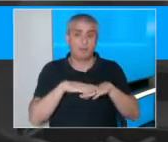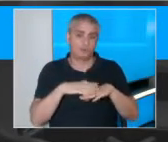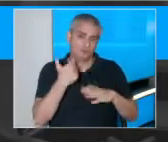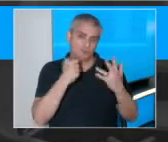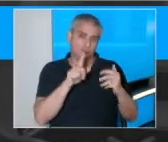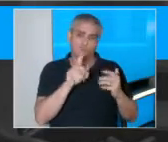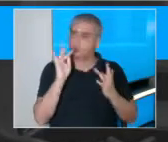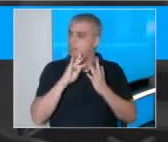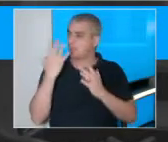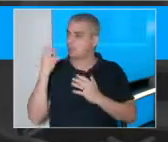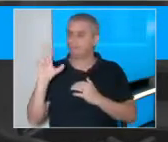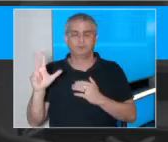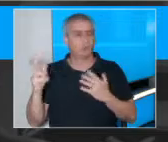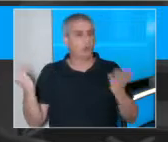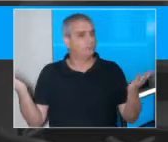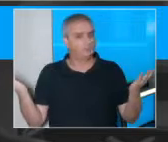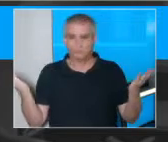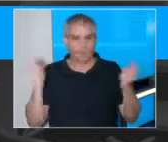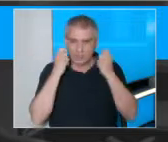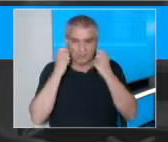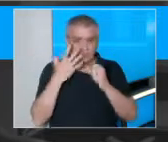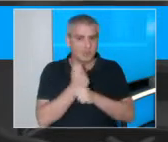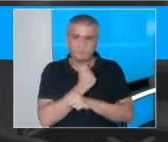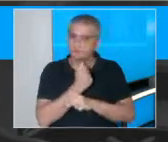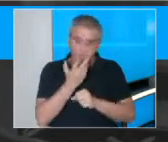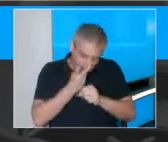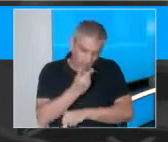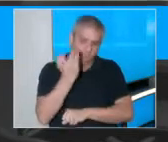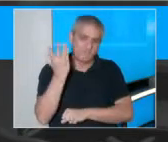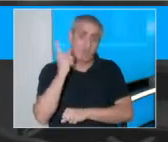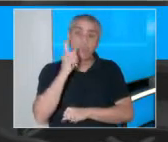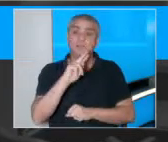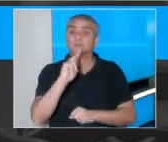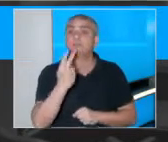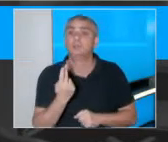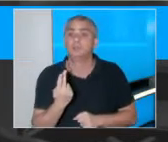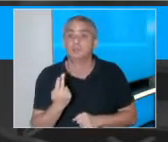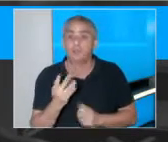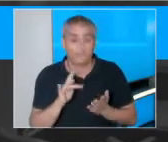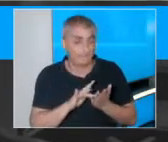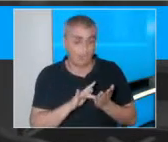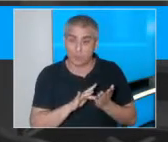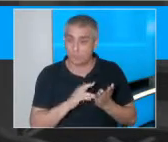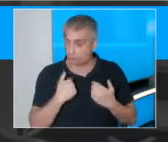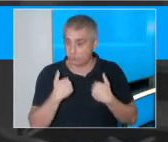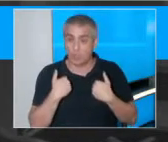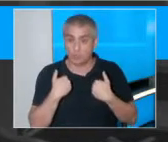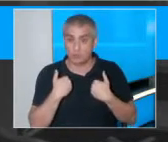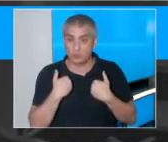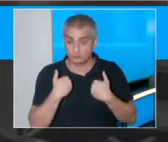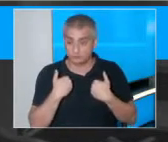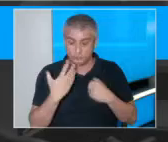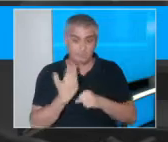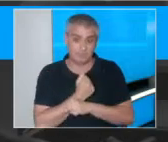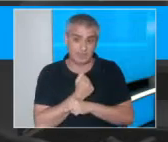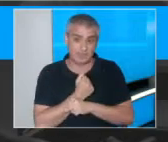זה 67 נגד 53. אל תהיה מופתע אם זה עובר, זה יעבור. אבל מצד שני, במקומות שבהם אנחנו